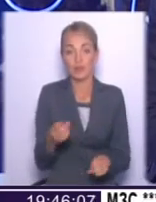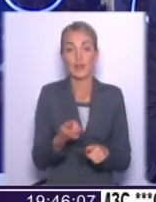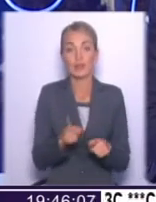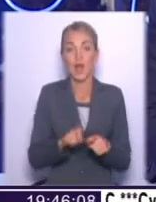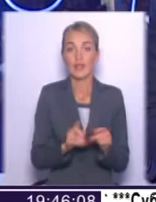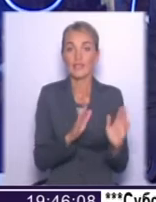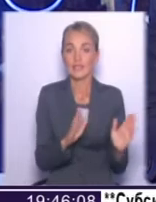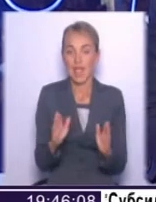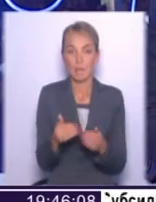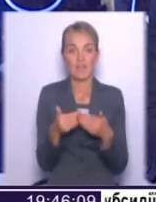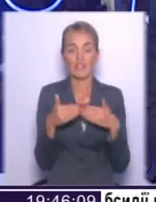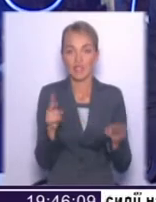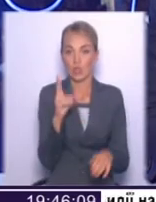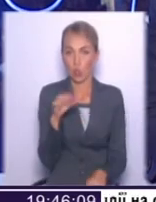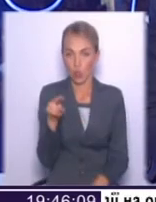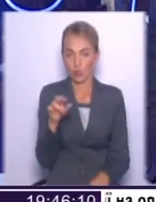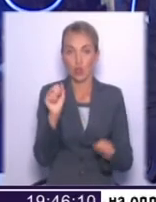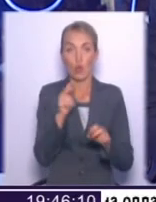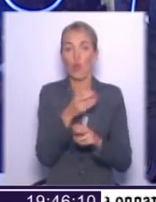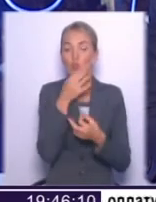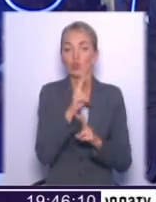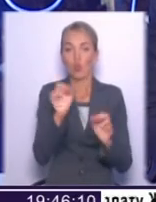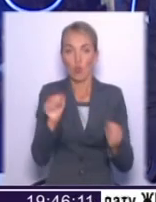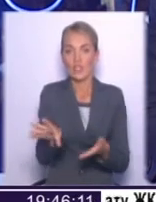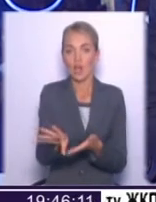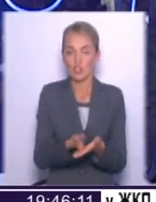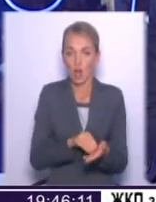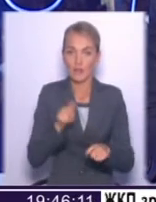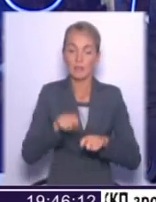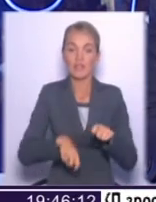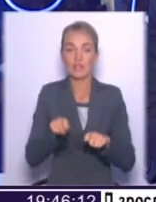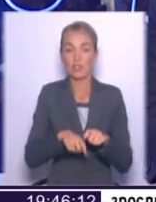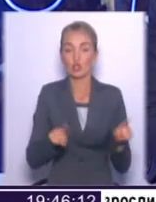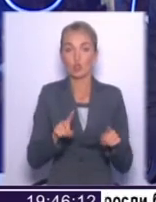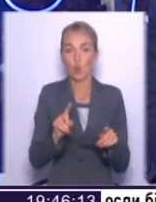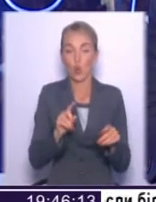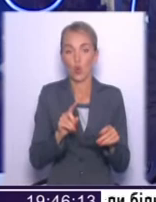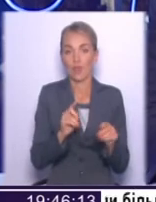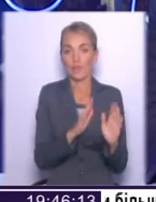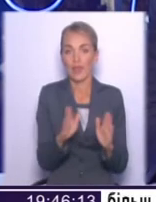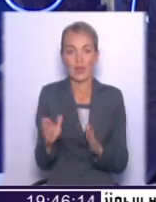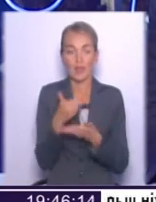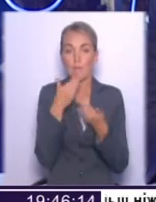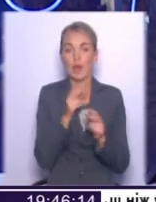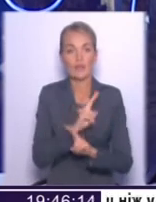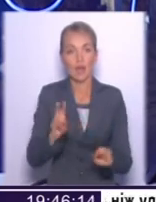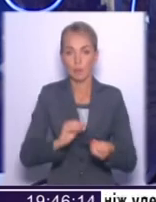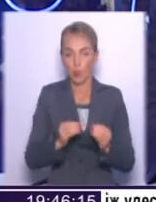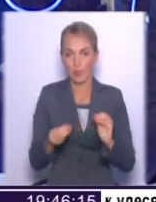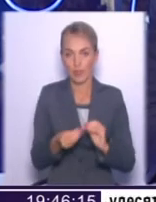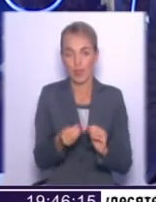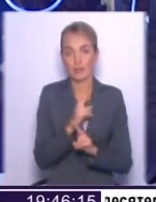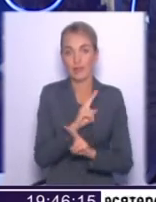повністю відкритий код. Будь-хто може скачати її, будь-хто може перевірити, що в неї немає ніяких проблем,